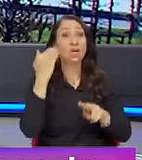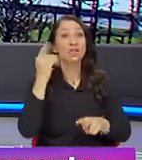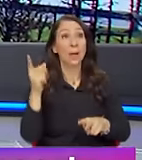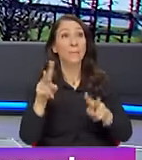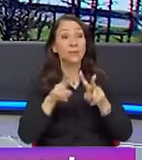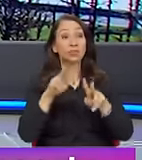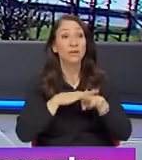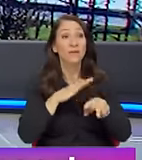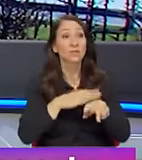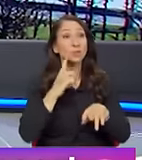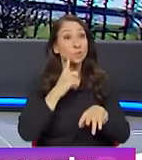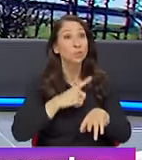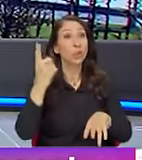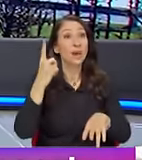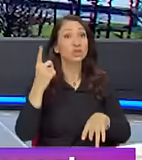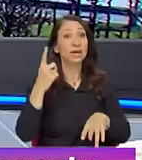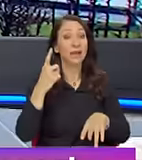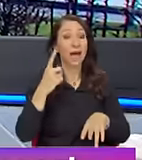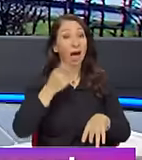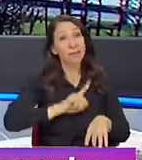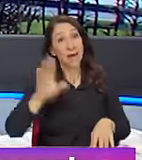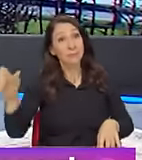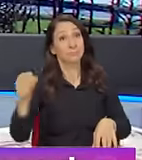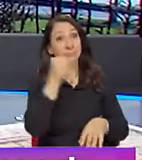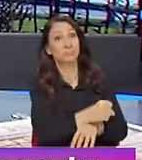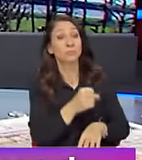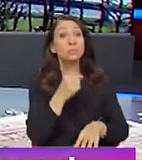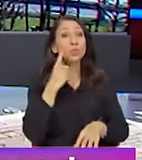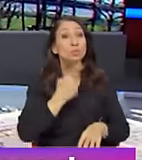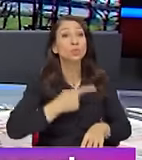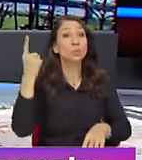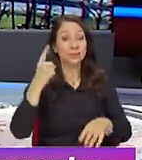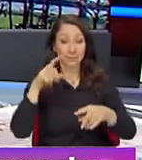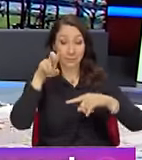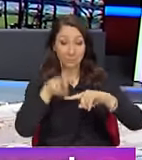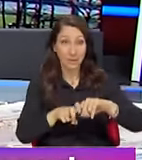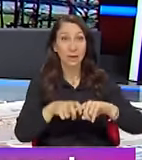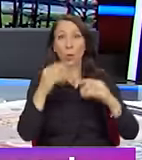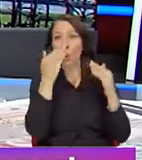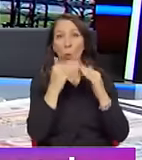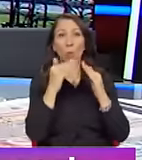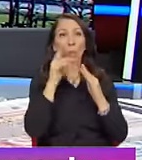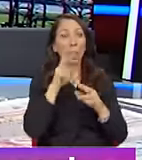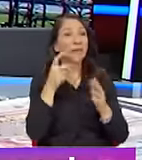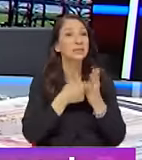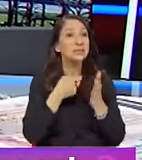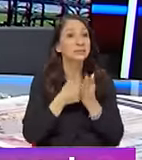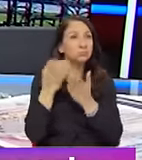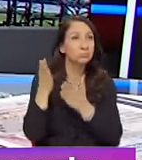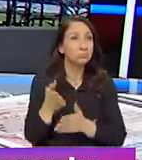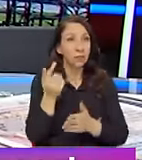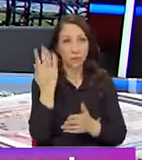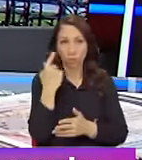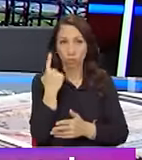tarafından Mansur Yavaş Cumhurbaşkanlığına aday gösterilen, Cumhurbaşkanlığı makamına layık görülen isimlerden birisiydi. Az